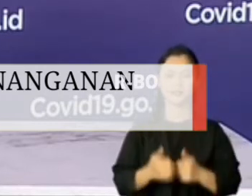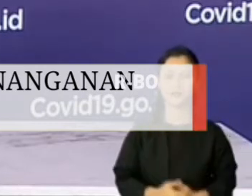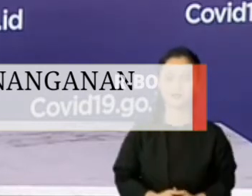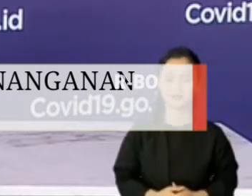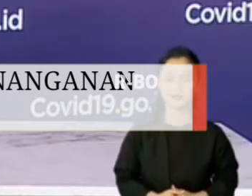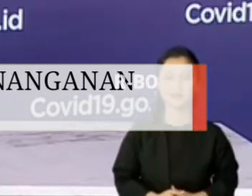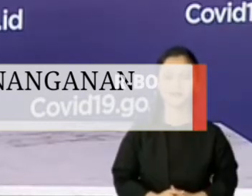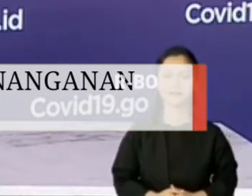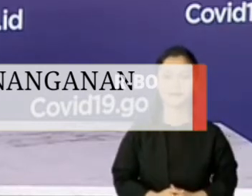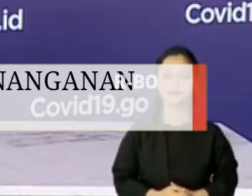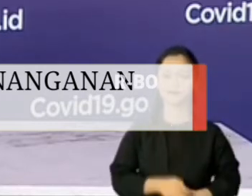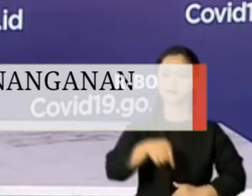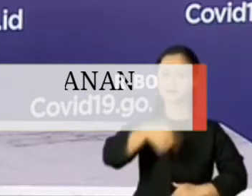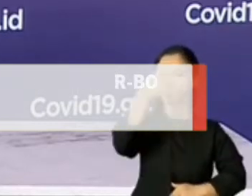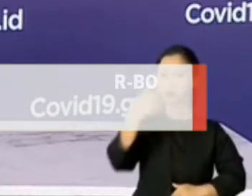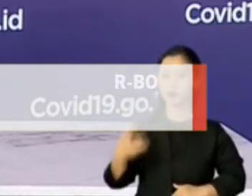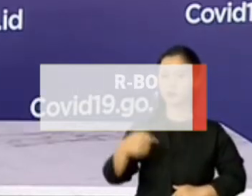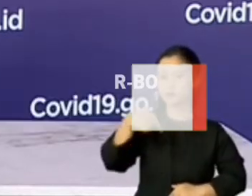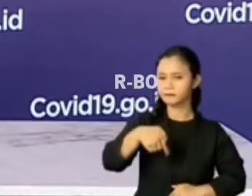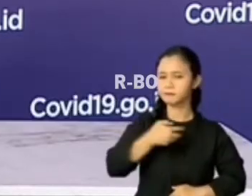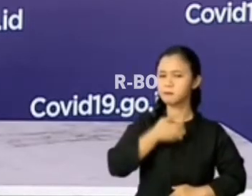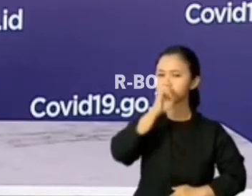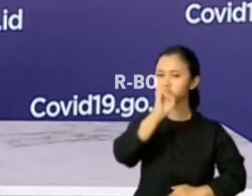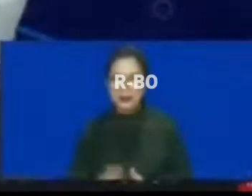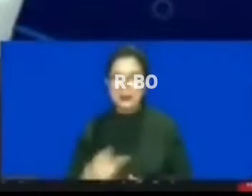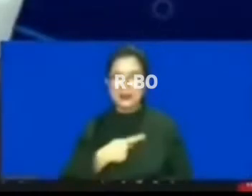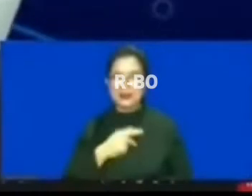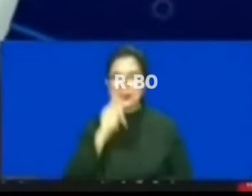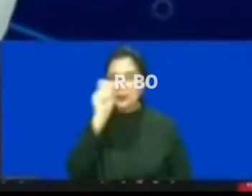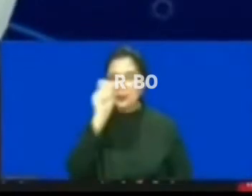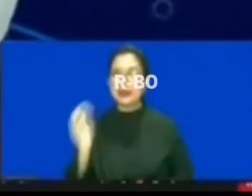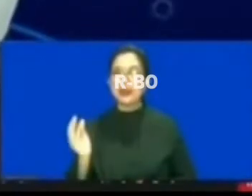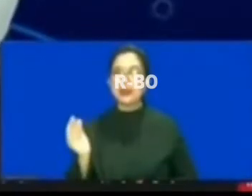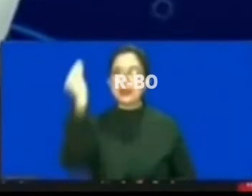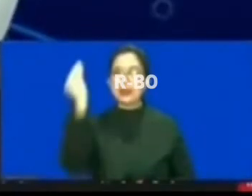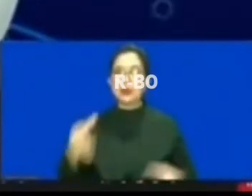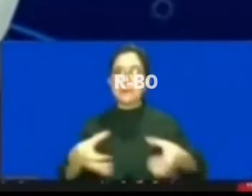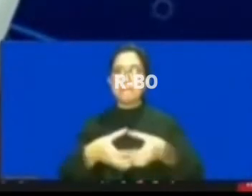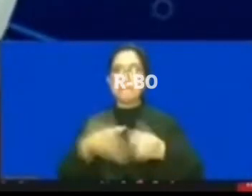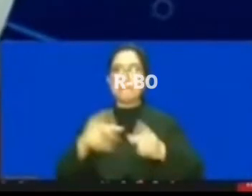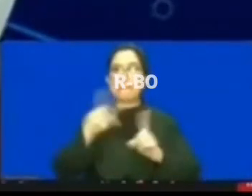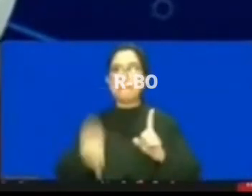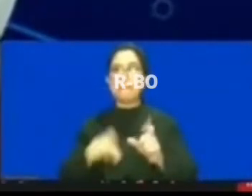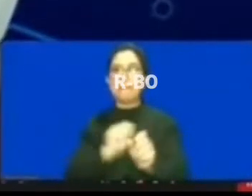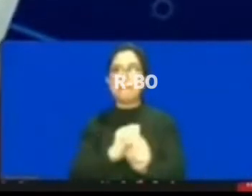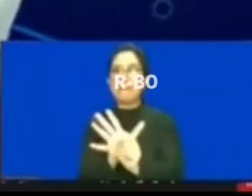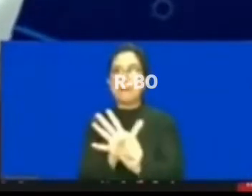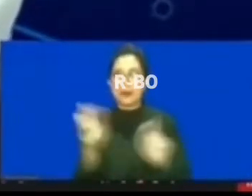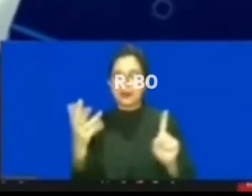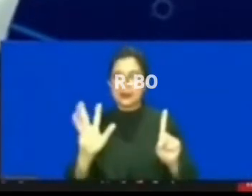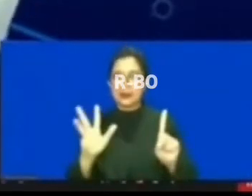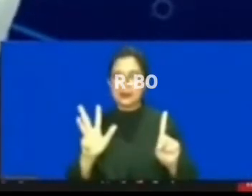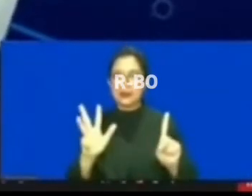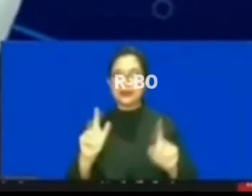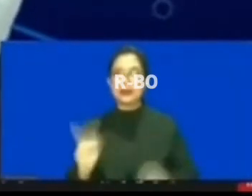mensimulasikan kesiapan sekolah dalam penyediaan fasilitas kebersihan seperti fasilitas cuci tangan, memastikan guru dan siswa memakai masker saat